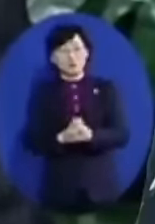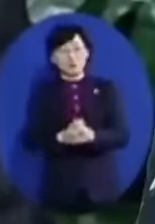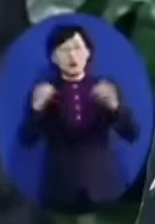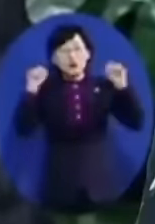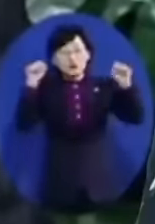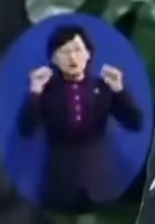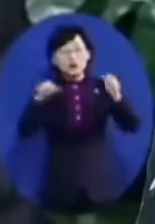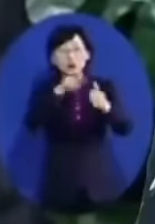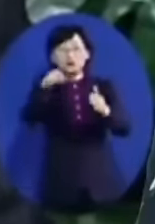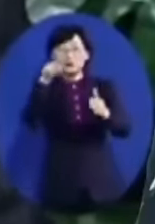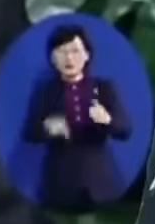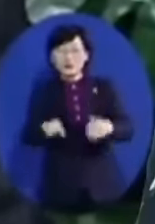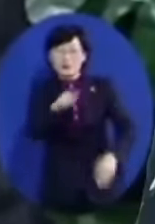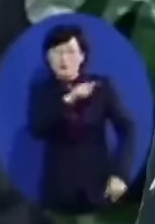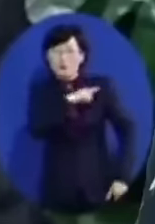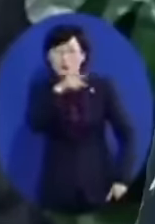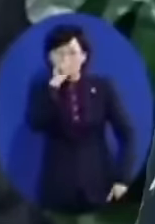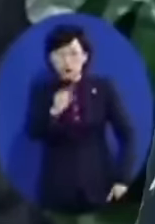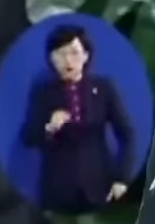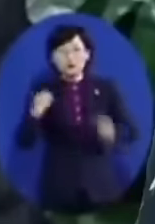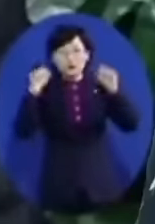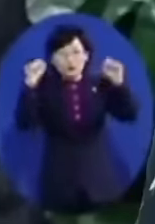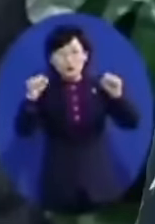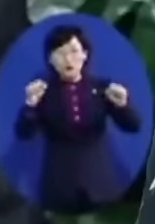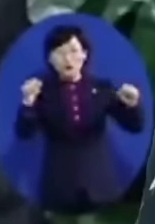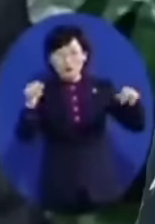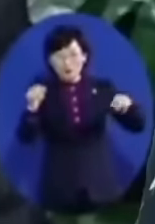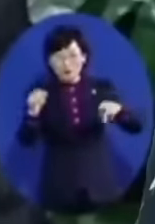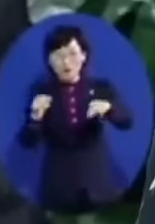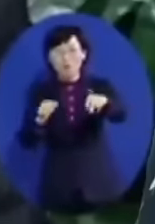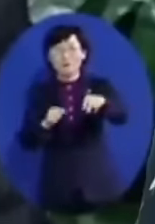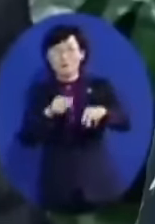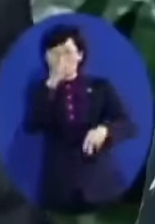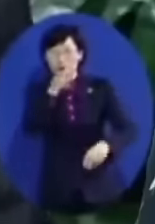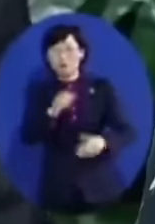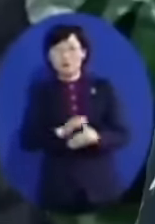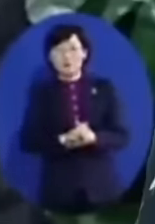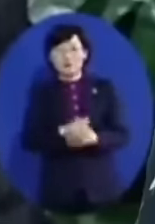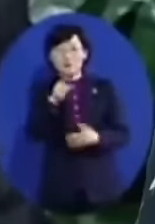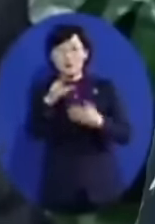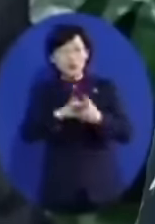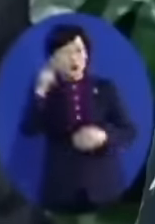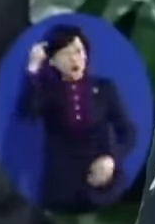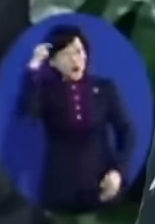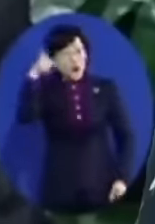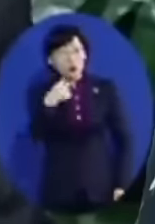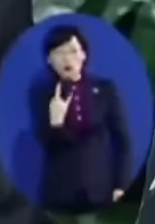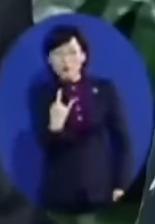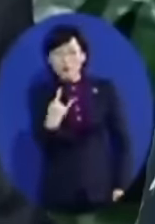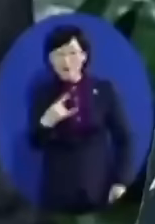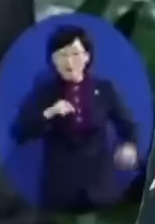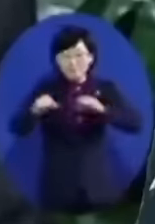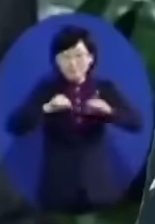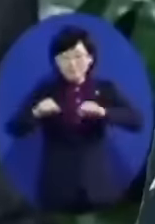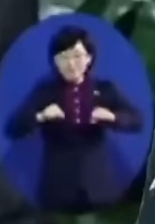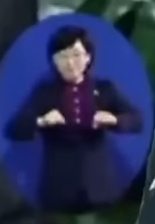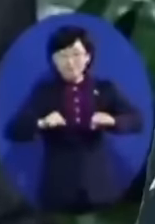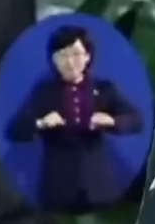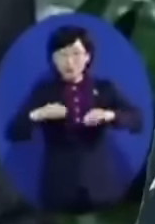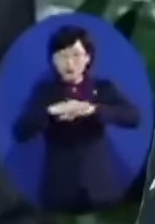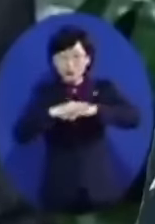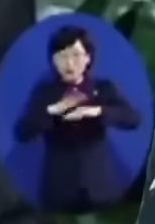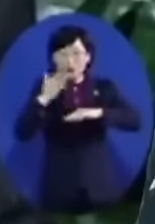운동 중에 제일 좋은 운동이 걸어가는 것입니다. 그러면 뇌가 활성화되고